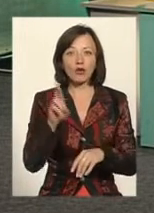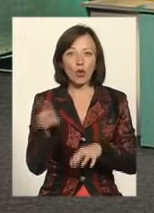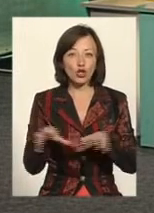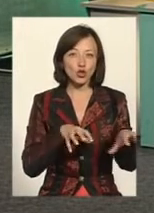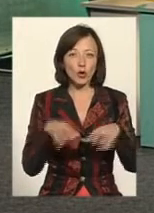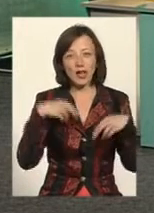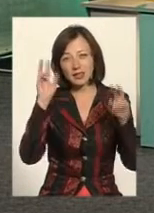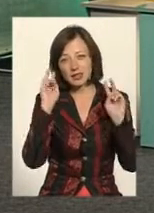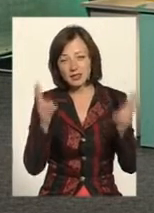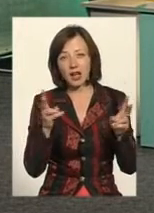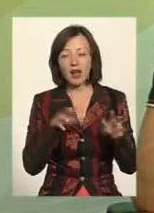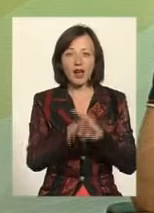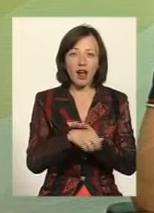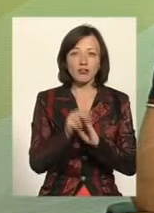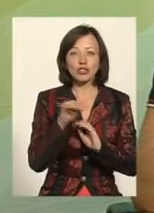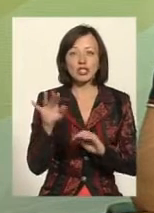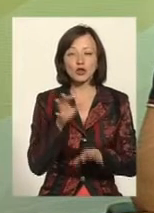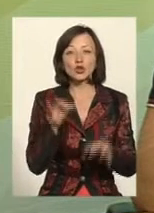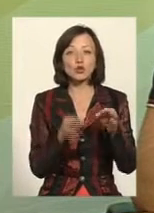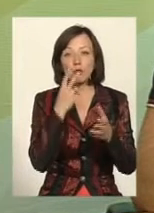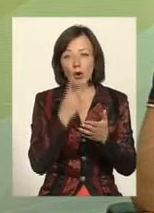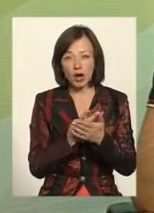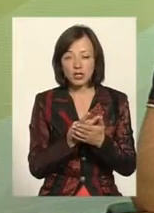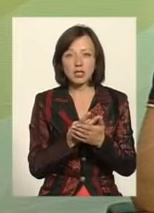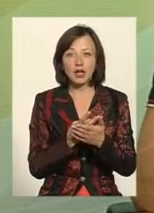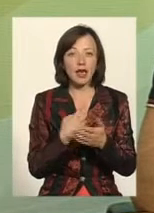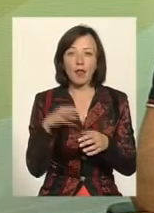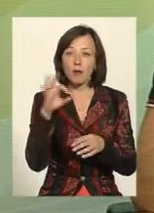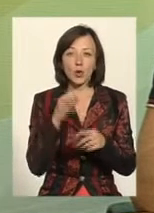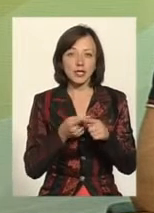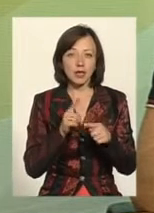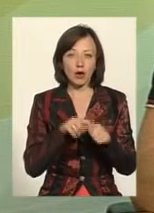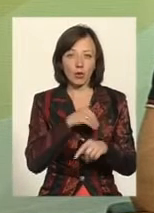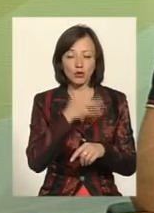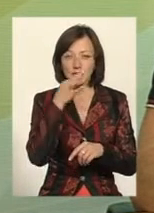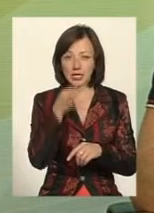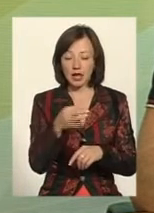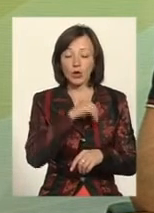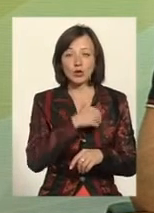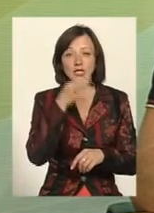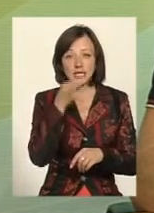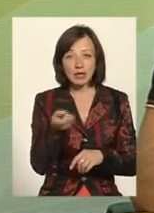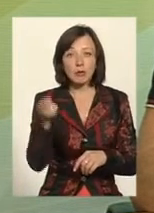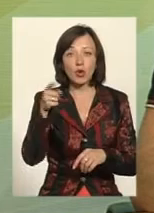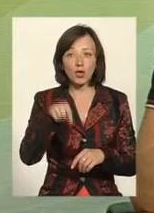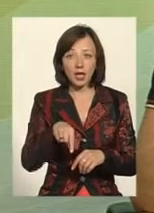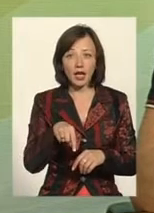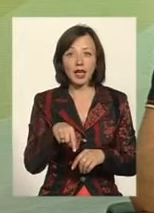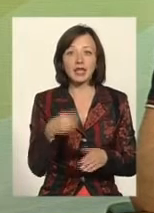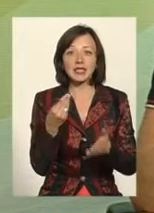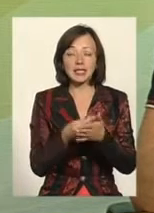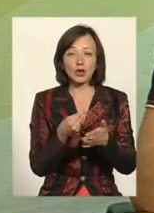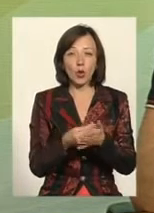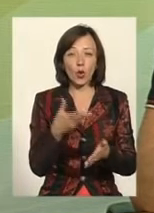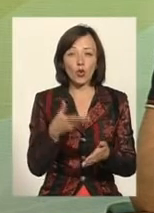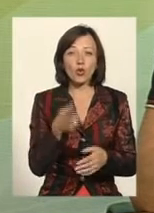не знаю, жулік він чи ні, крав він чи ні. Суд покаже. Я не про це хочу сказати. Я хочу сказати про те, що ціною крові